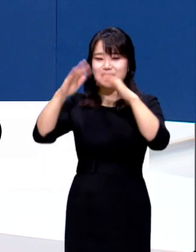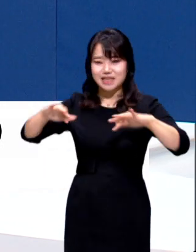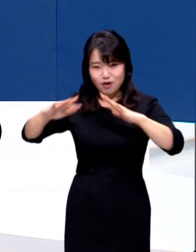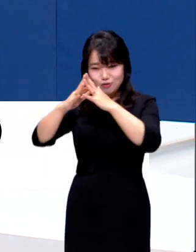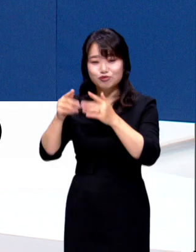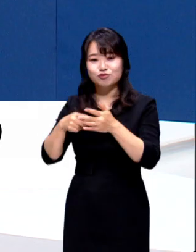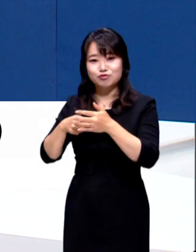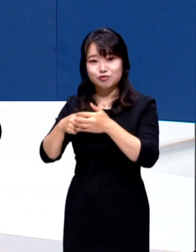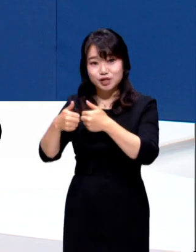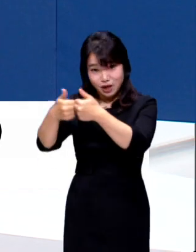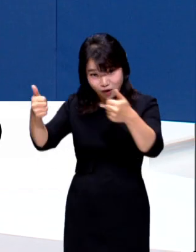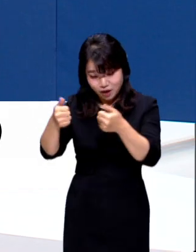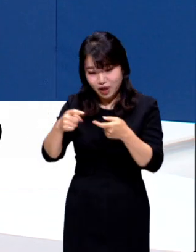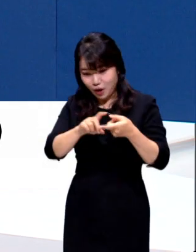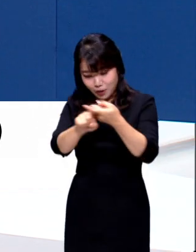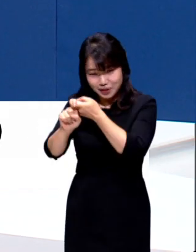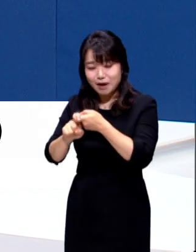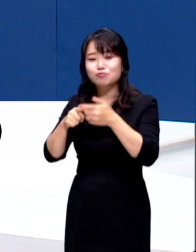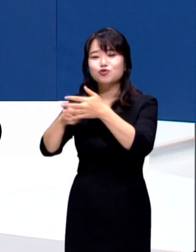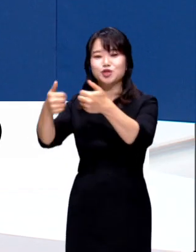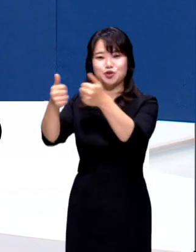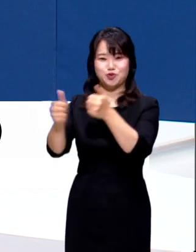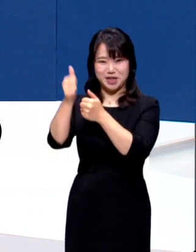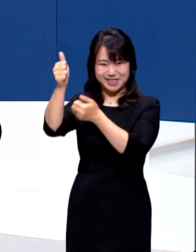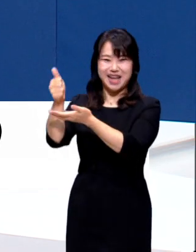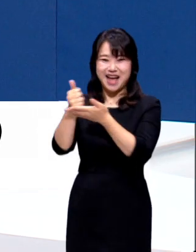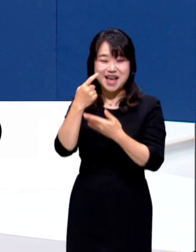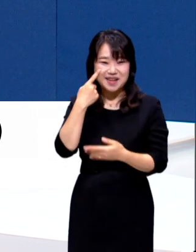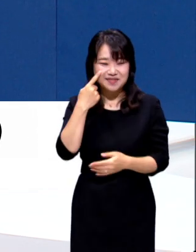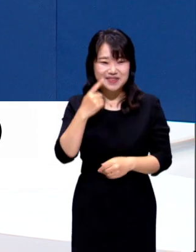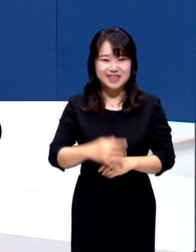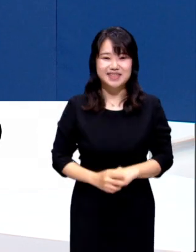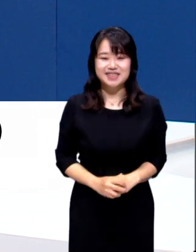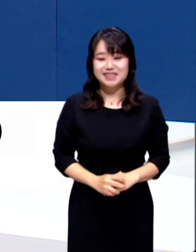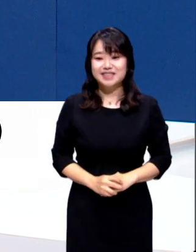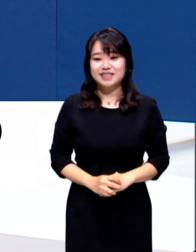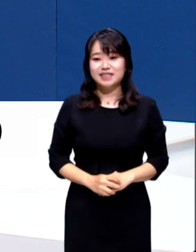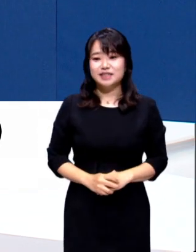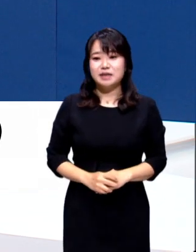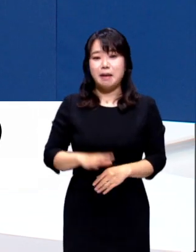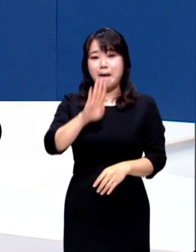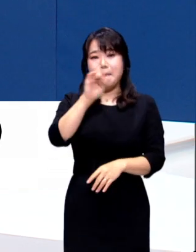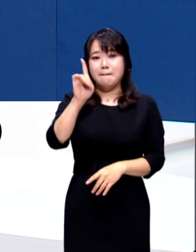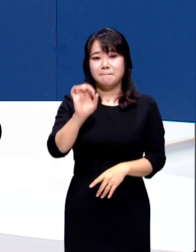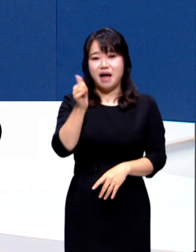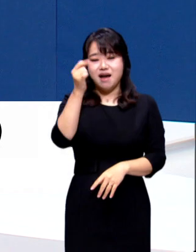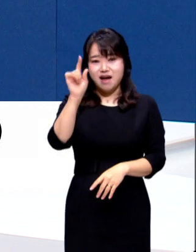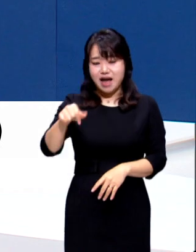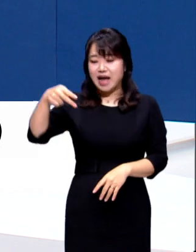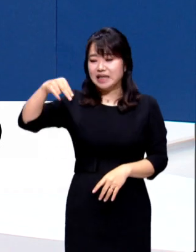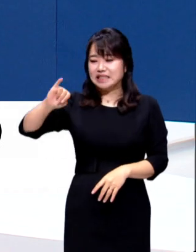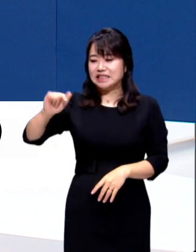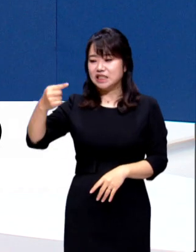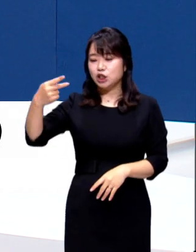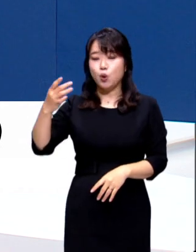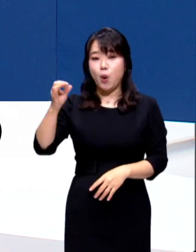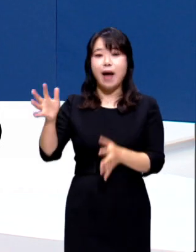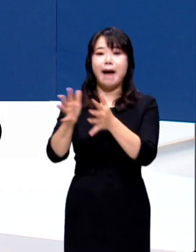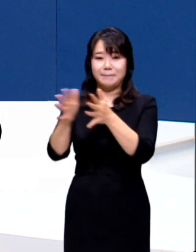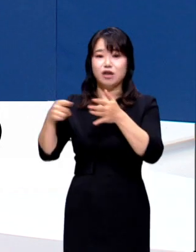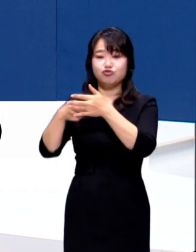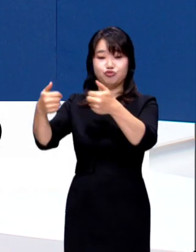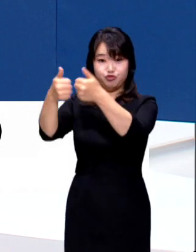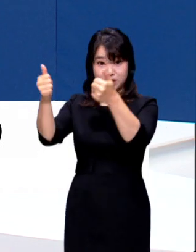재건축연합회 추진위원장과 좀 더 깊이 있는 이야기를 추가로 더 나눠보겠습니다. 네, 도봉구 방학동 신동아파트 재건축